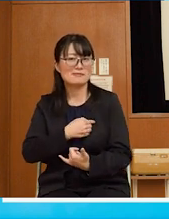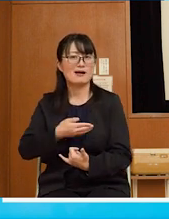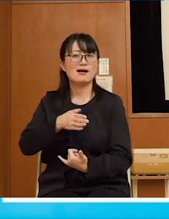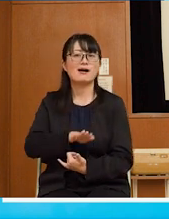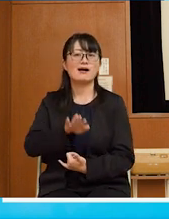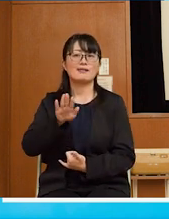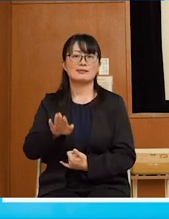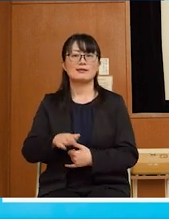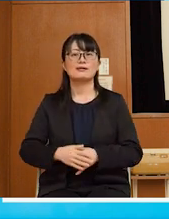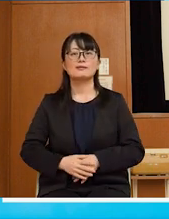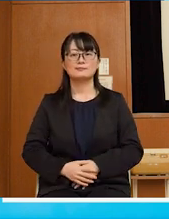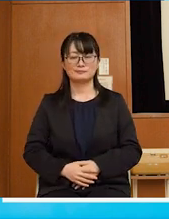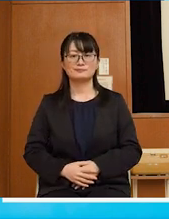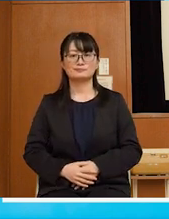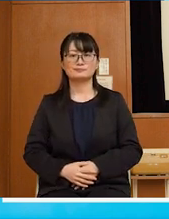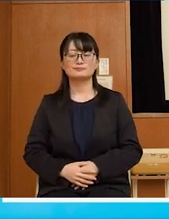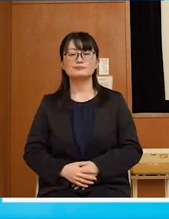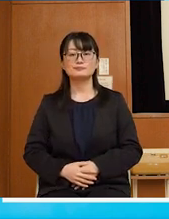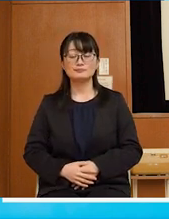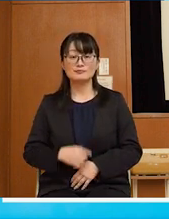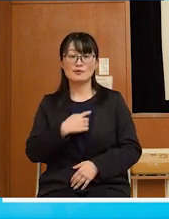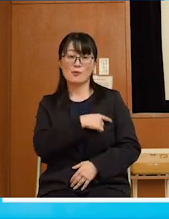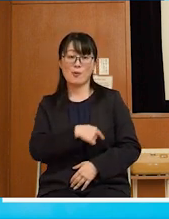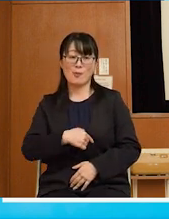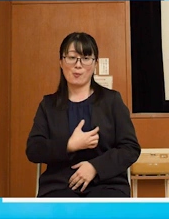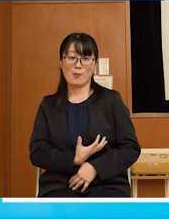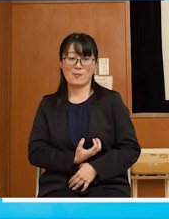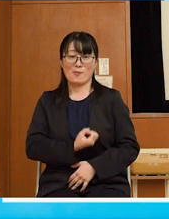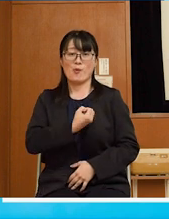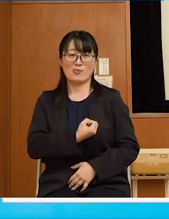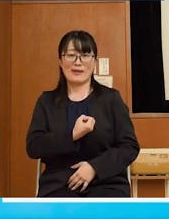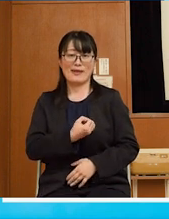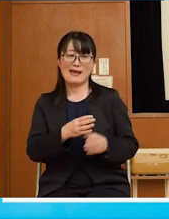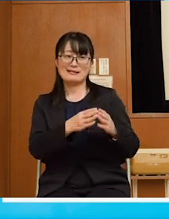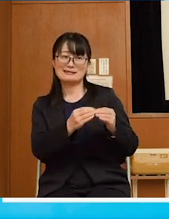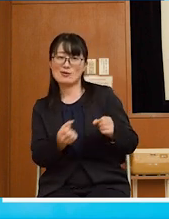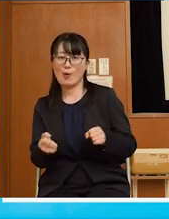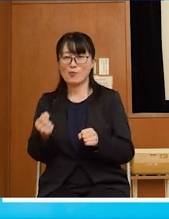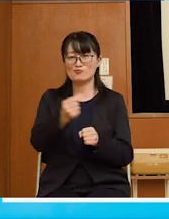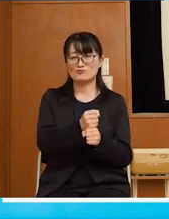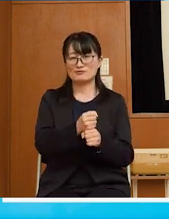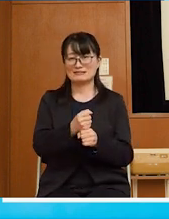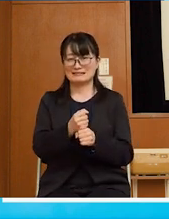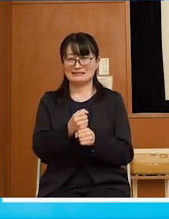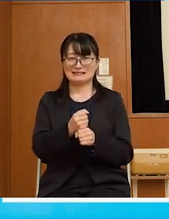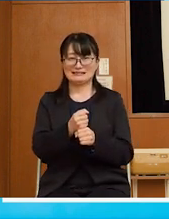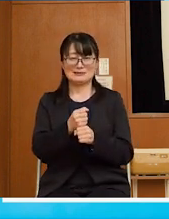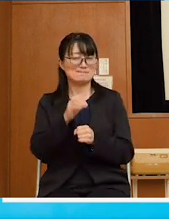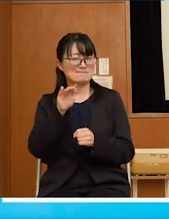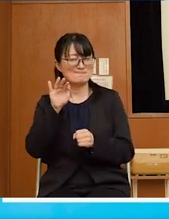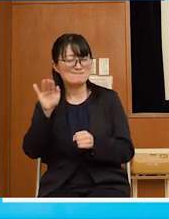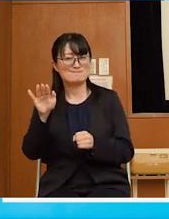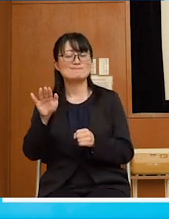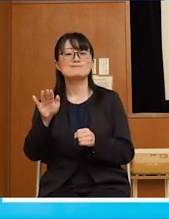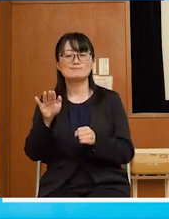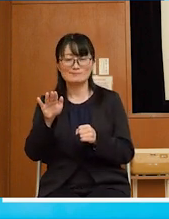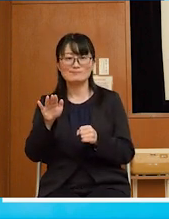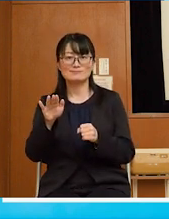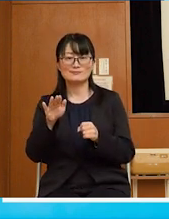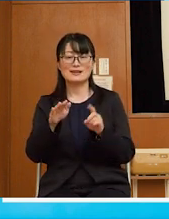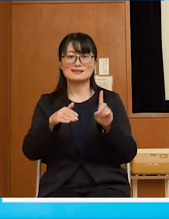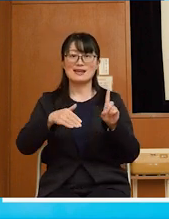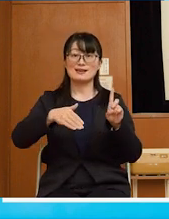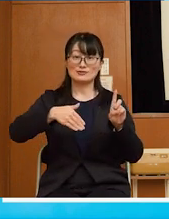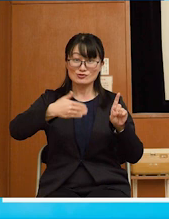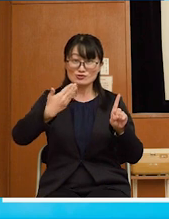そういう思いを持って日本への復帰を望みえ1972年に日本に帰って